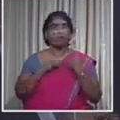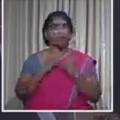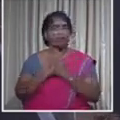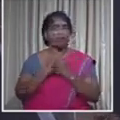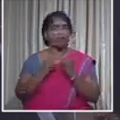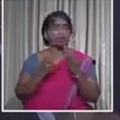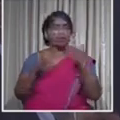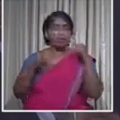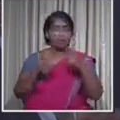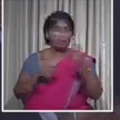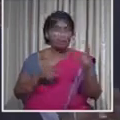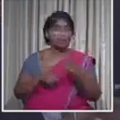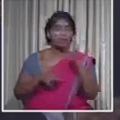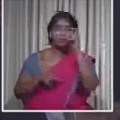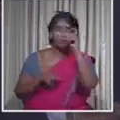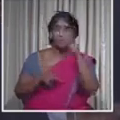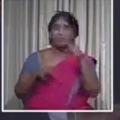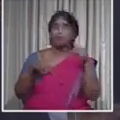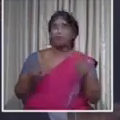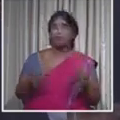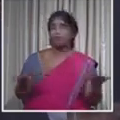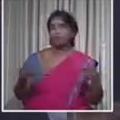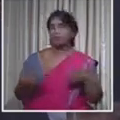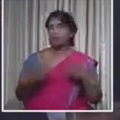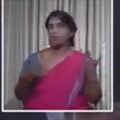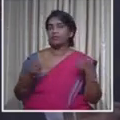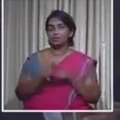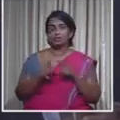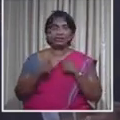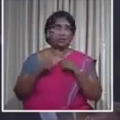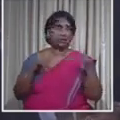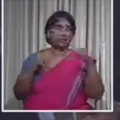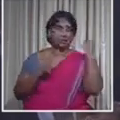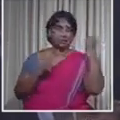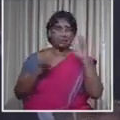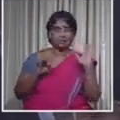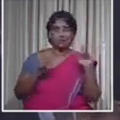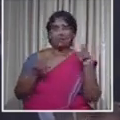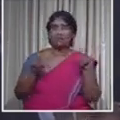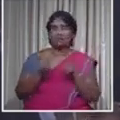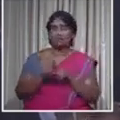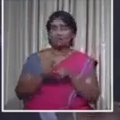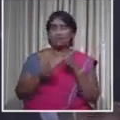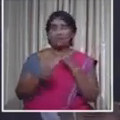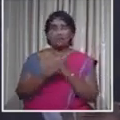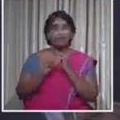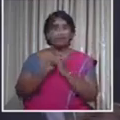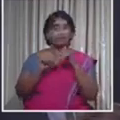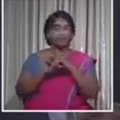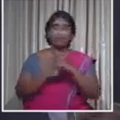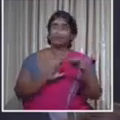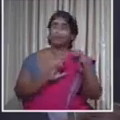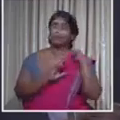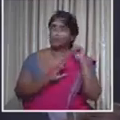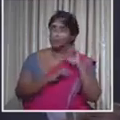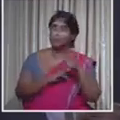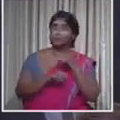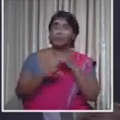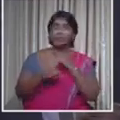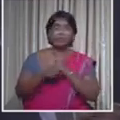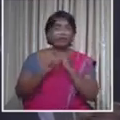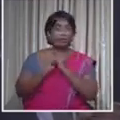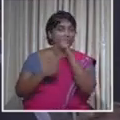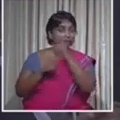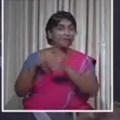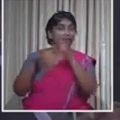එක දවසයි එතුමා දැක්කේ අපි අද වෙච්ච දෙයක් නැහැ. ඒ නිසා මම මීට වඩා දීර්ඝව කතා කරන්නේ නැහැ. රාජ්‍ය සේවයේ ශක්තිමත් කරන්න නම් ඒ රාජ්‍ය සේවයේ